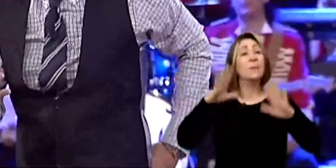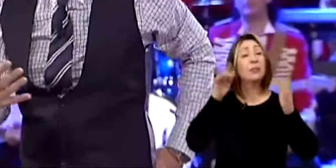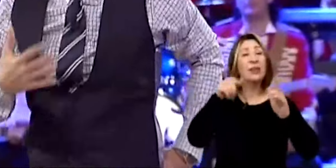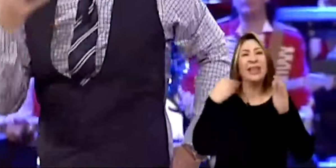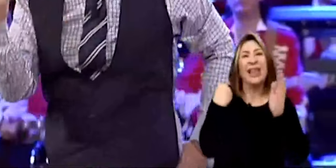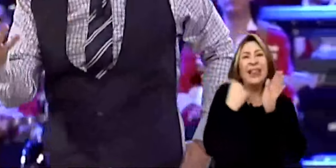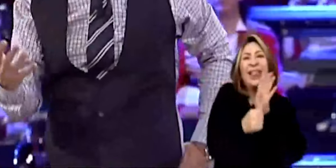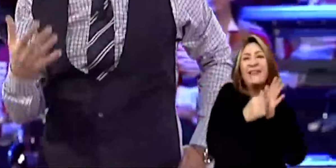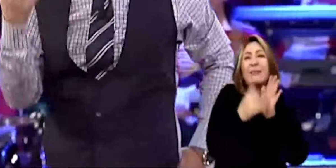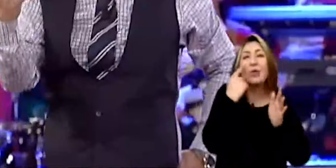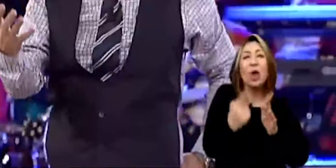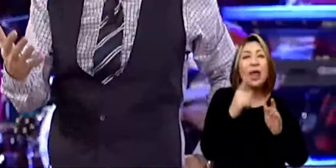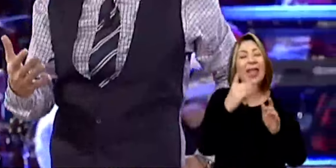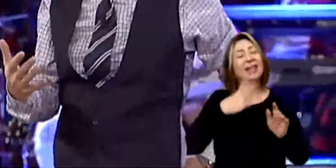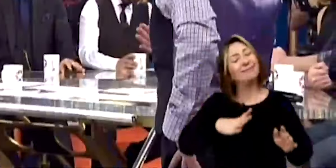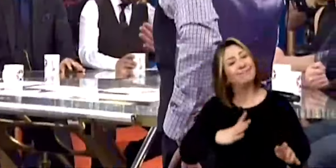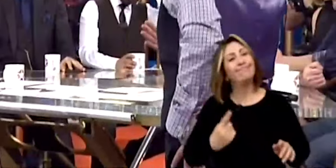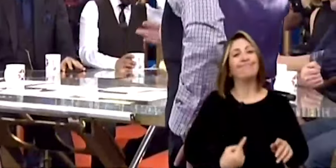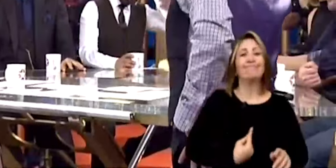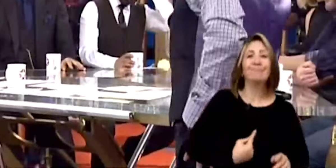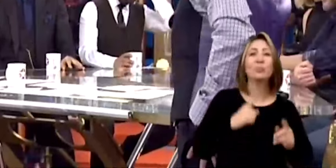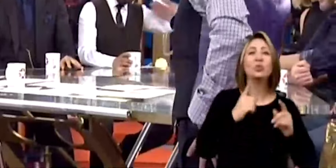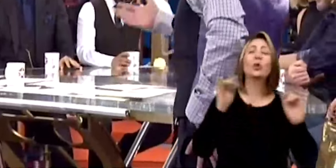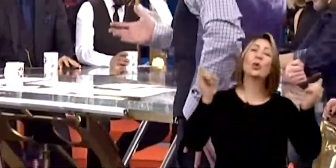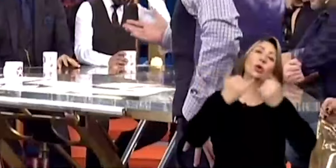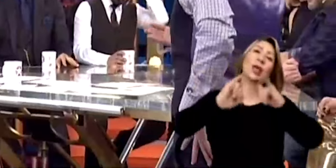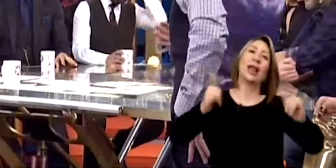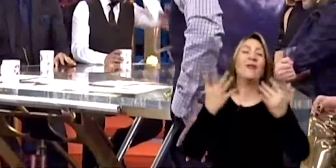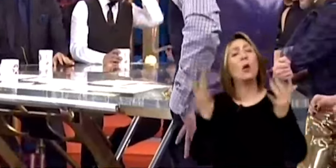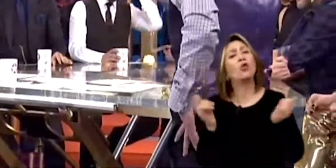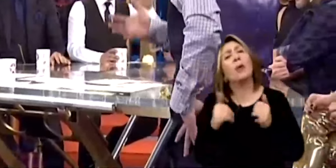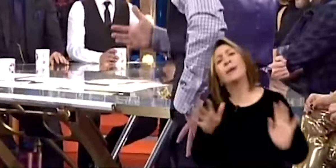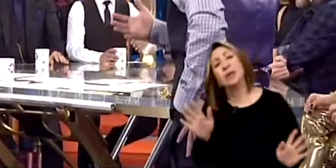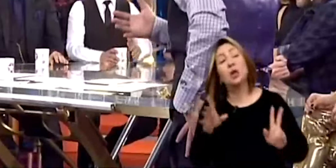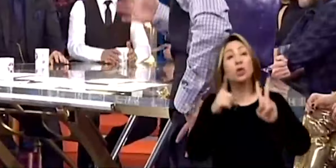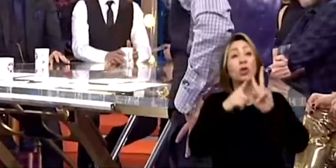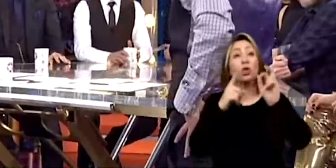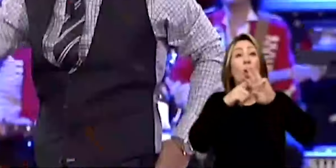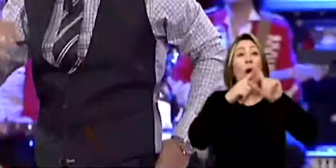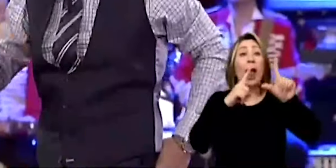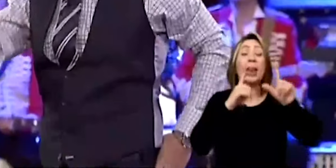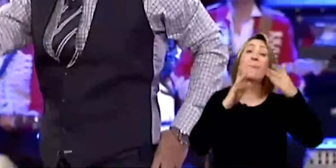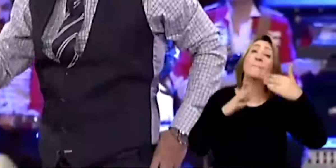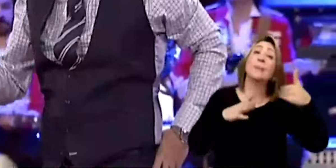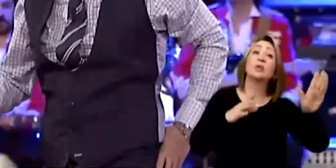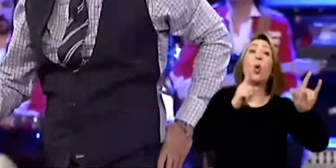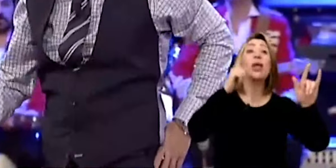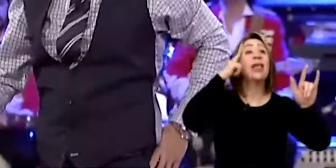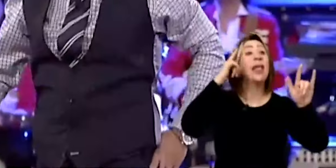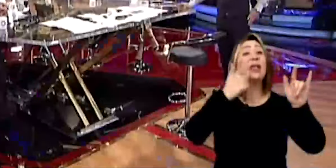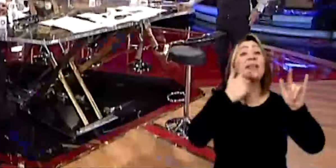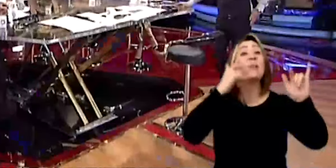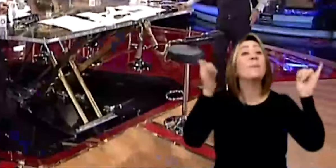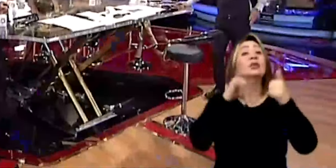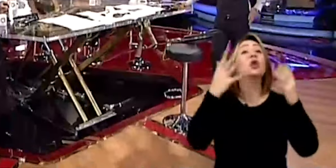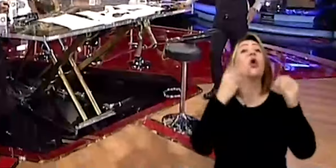yeni takvim yılında yeni dilekler, yeni umutlarla insanlar bunu kutlarlar ya da kutlamazlar. Noel başka bir şeydir. O zaten yılbaşında olmuyor o Noel.